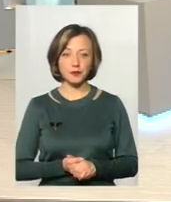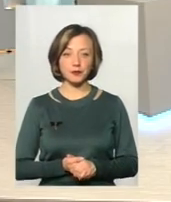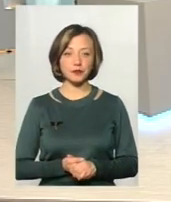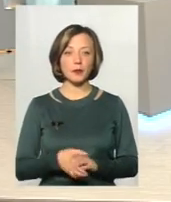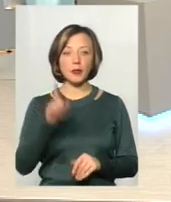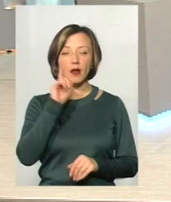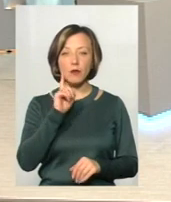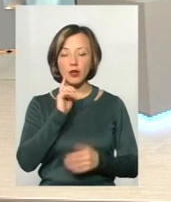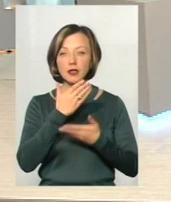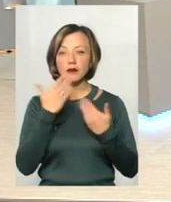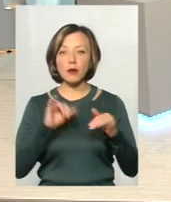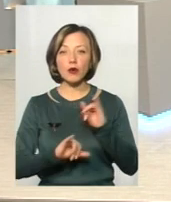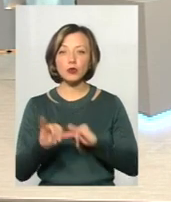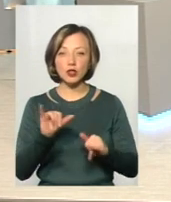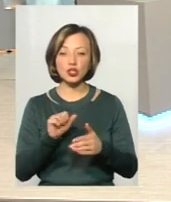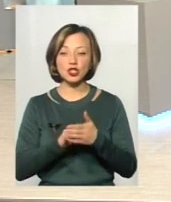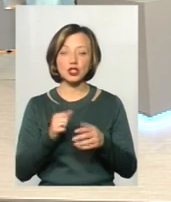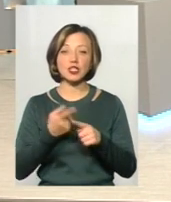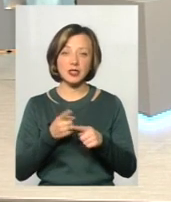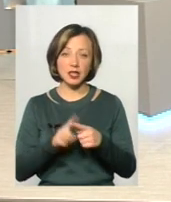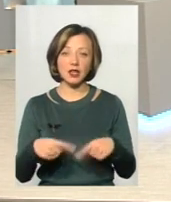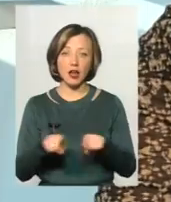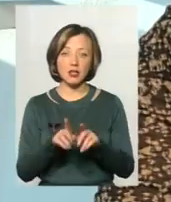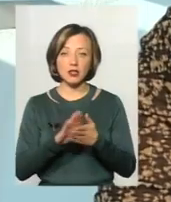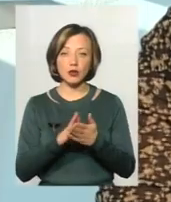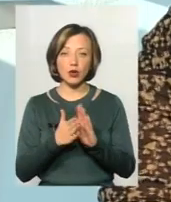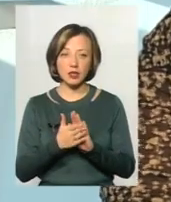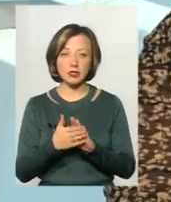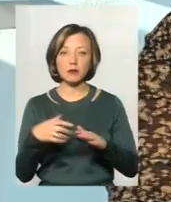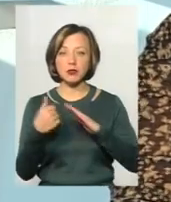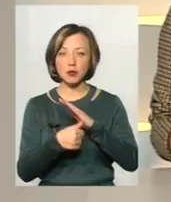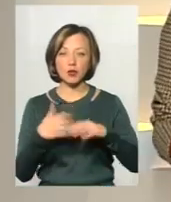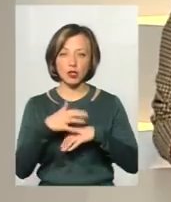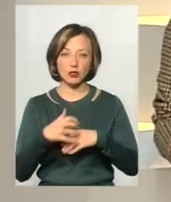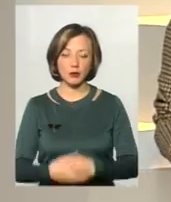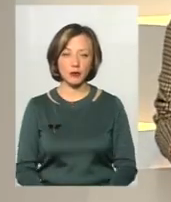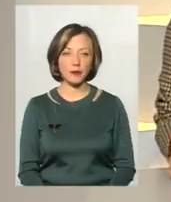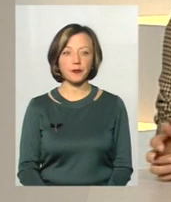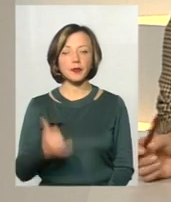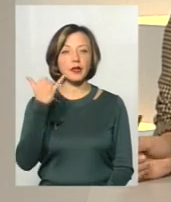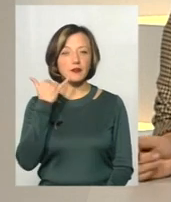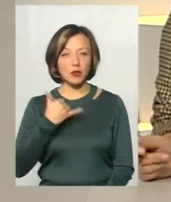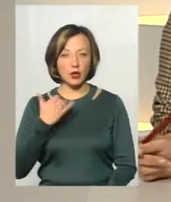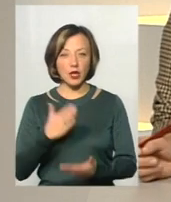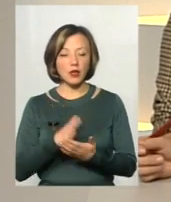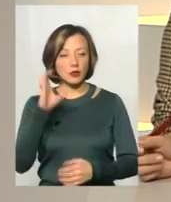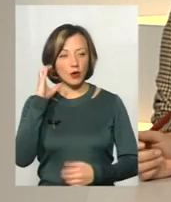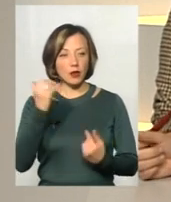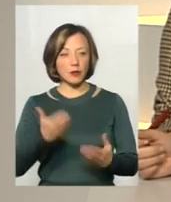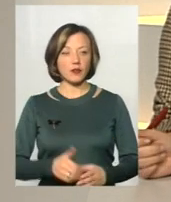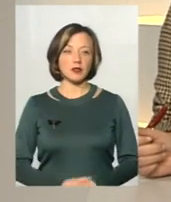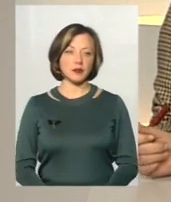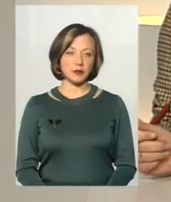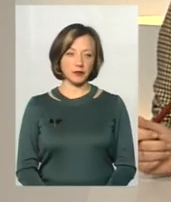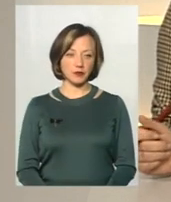нема куди, в нас через те склалася така ситуація з притульними кішками. Дякую, в нас є на дзвінку глядач, давайте почуємо його. Добрий вечір,